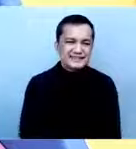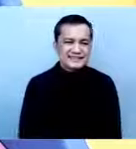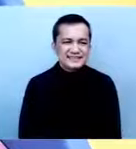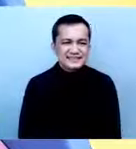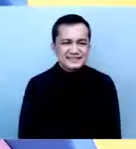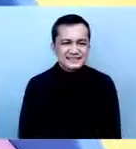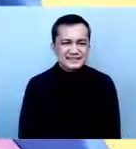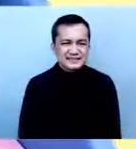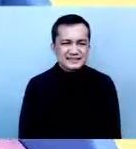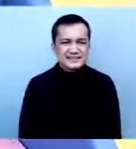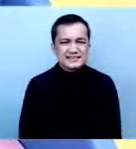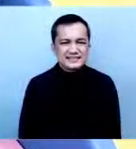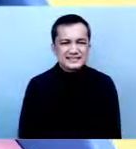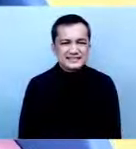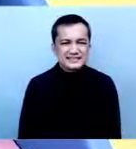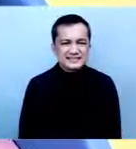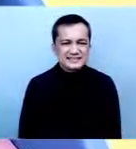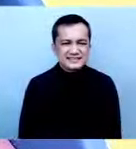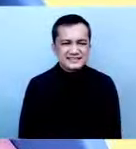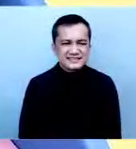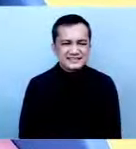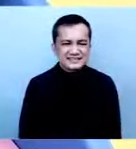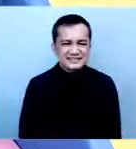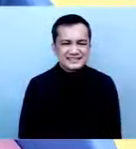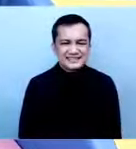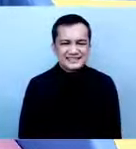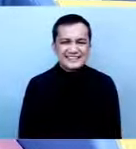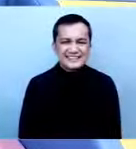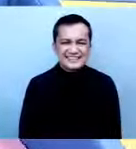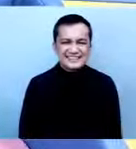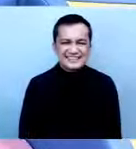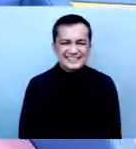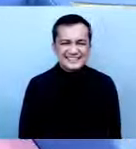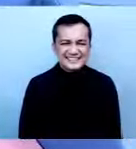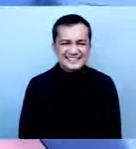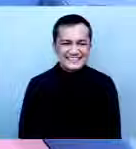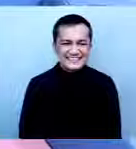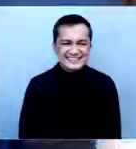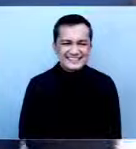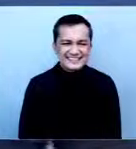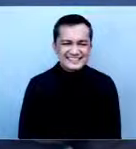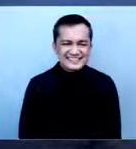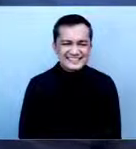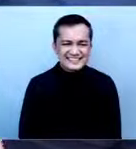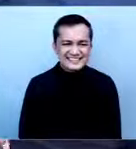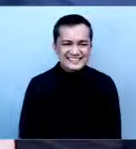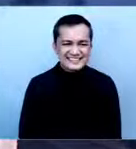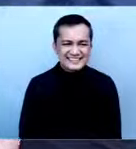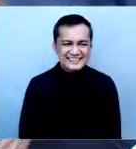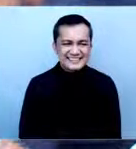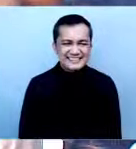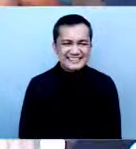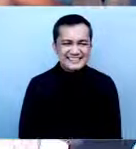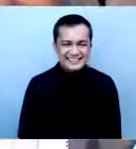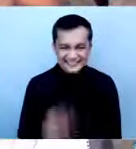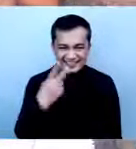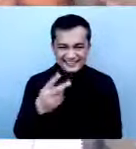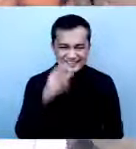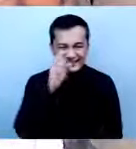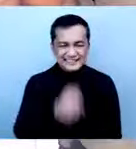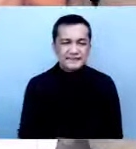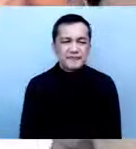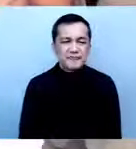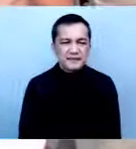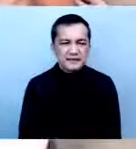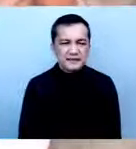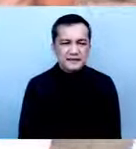Kaya ka ba, Jess? Oh, ito. Ang dahan. Hala. Sinatay yung sumasalo tayo ng hulog. Yes, sir, ha? Parang meron ka mga